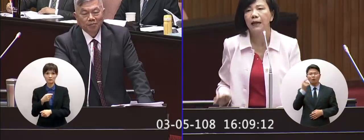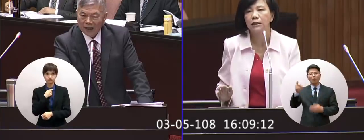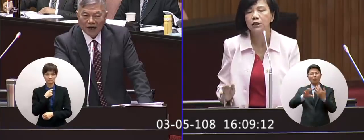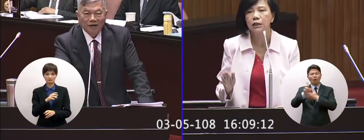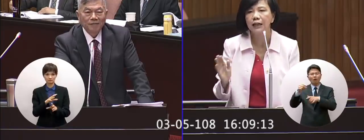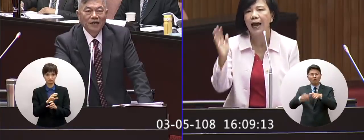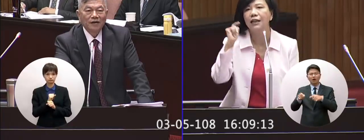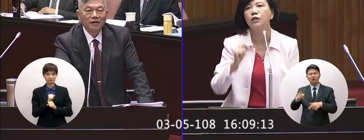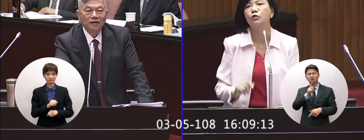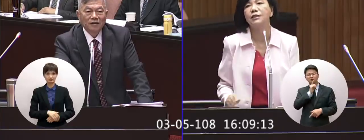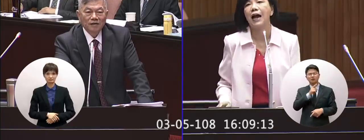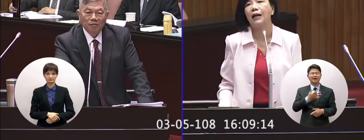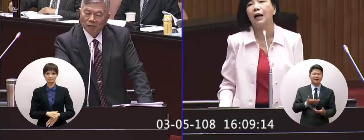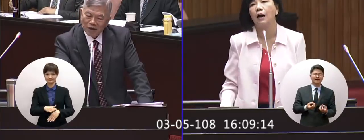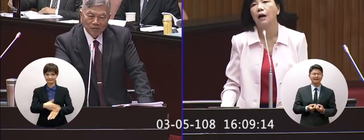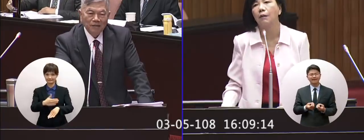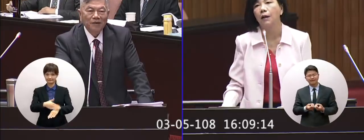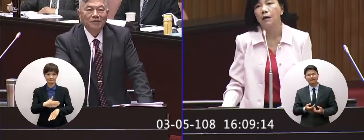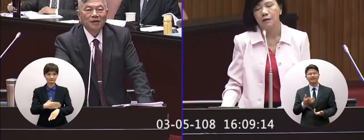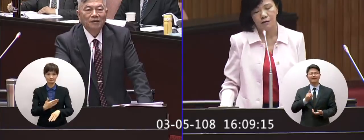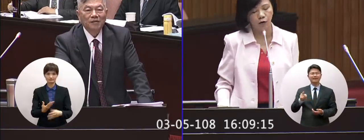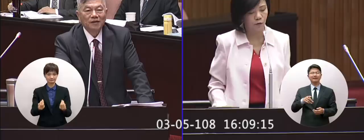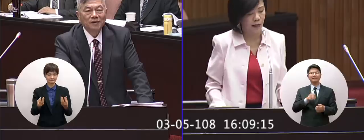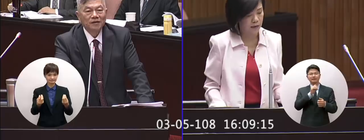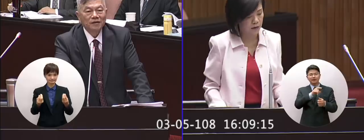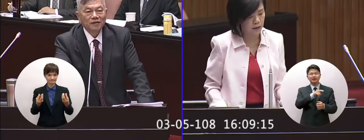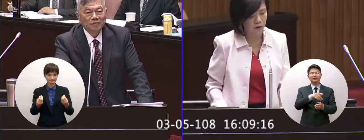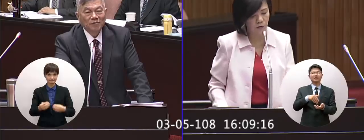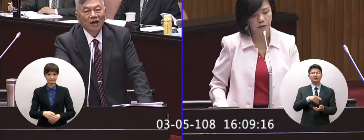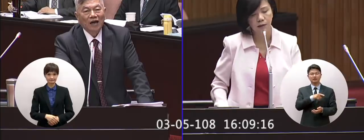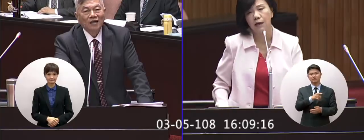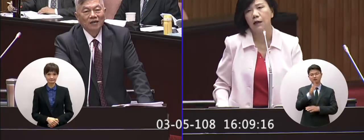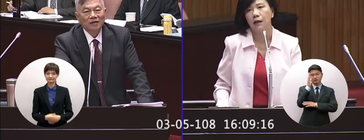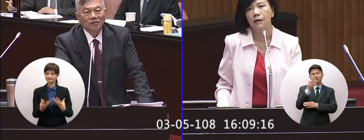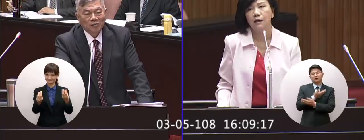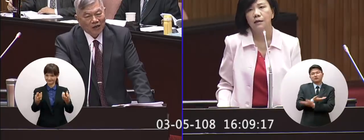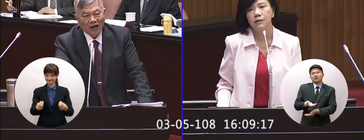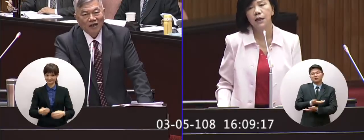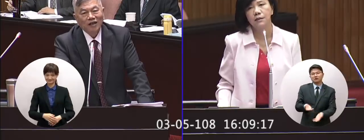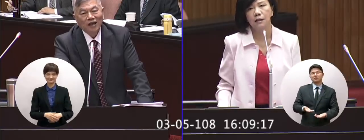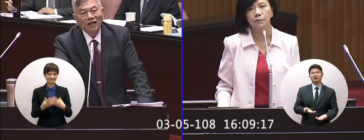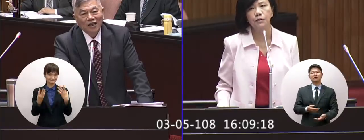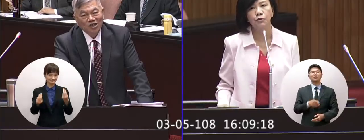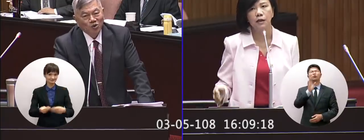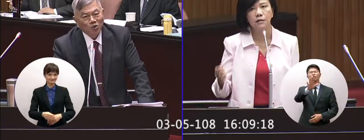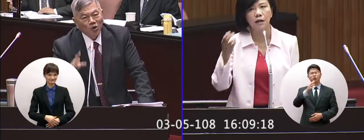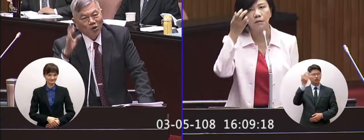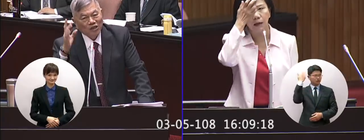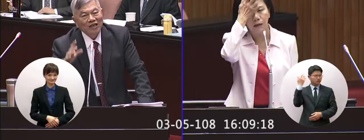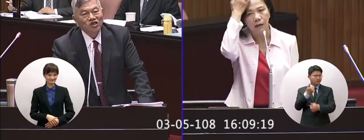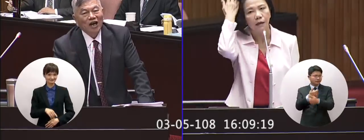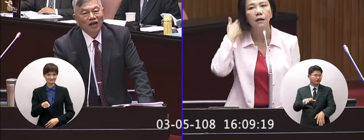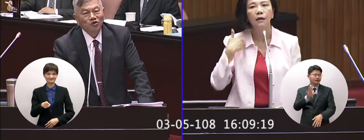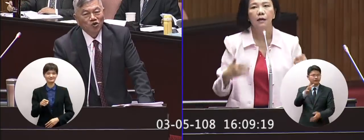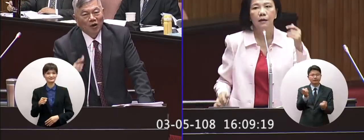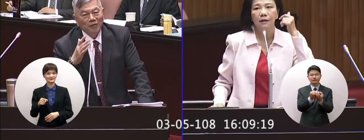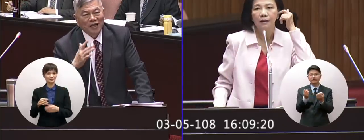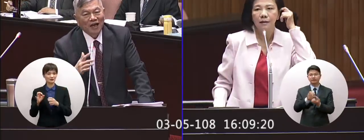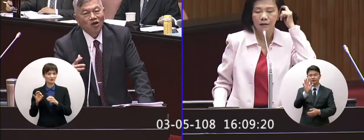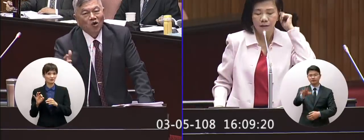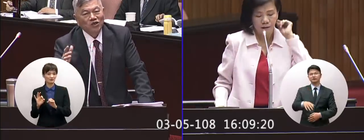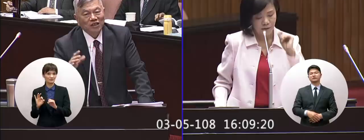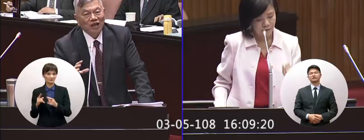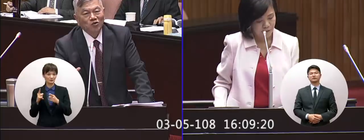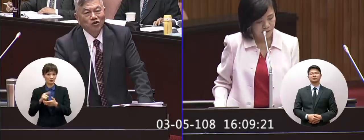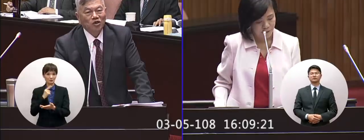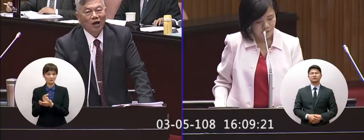退，每次一 I 你就让。 没有没有没有没有。 有啦，之前就是这样啊。 没啦， 价钱不就也这样吗？ 是赌过电价，还有一寡物